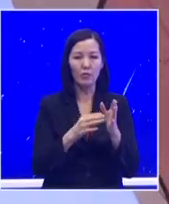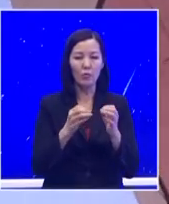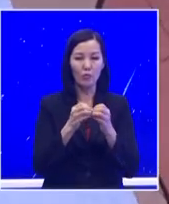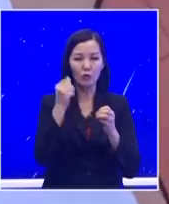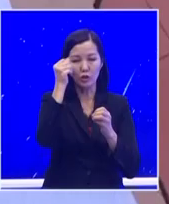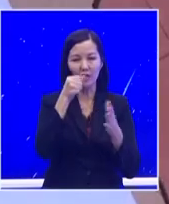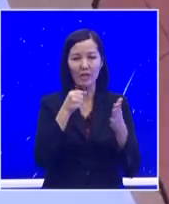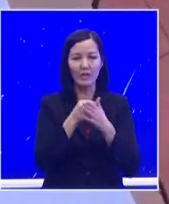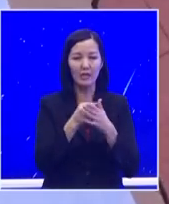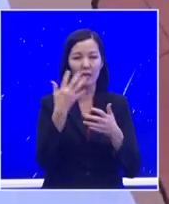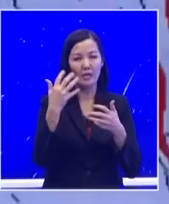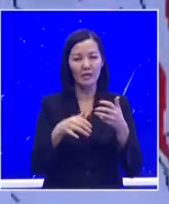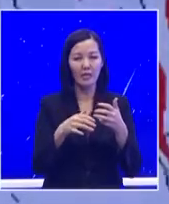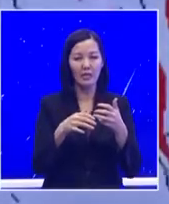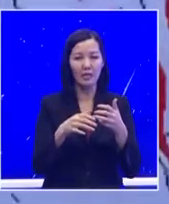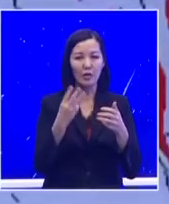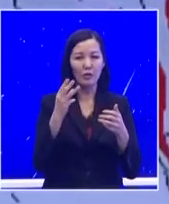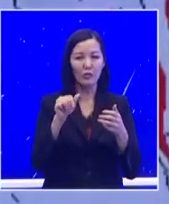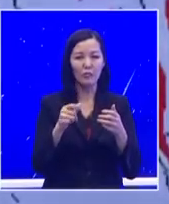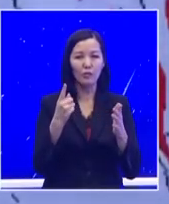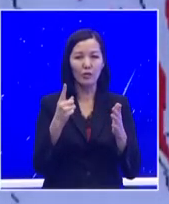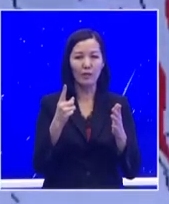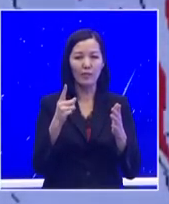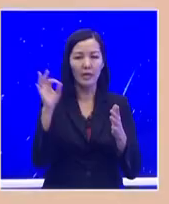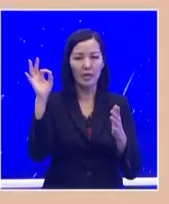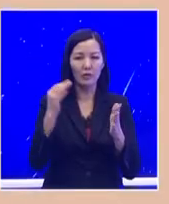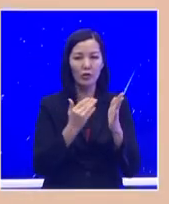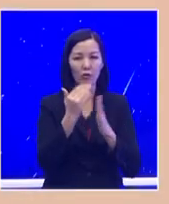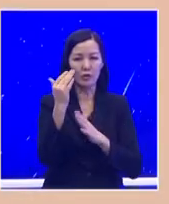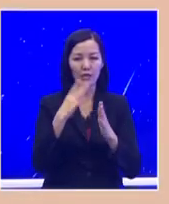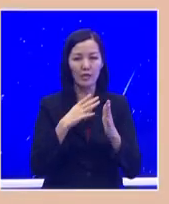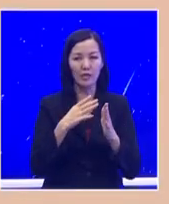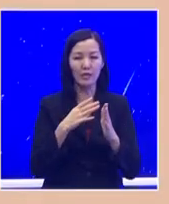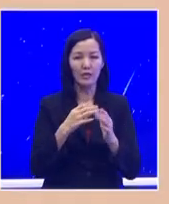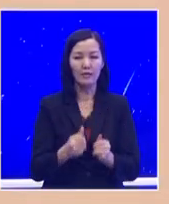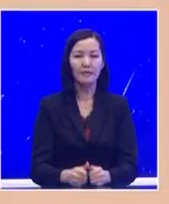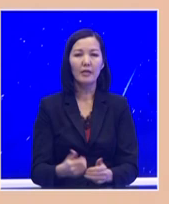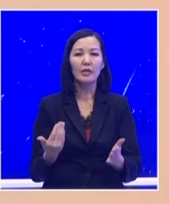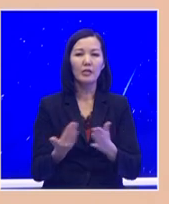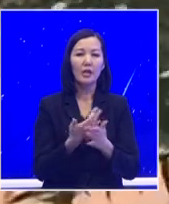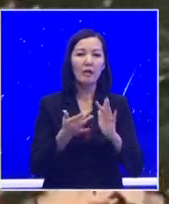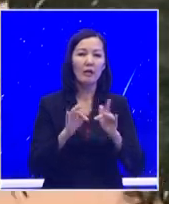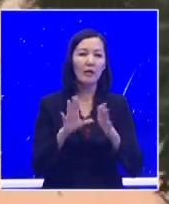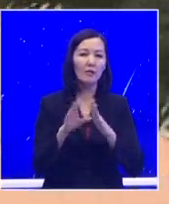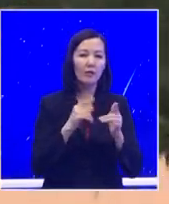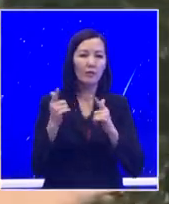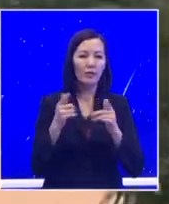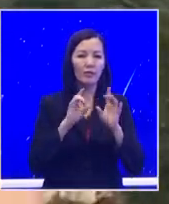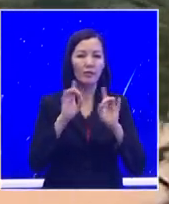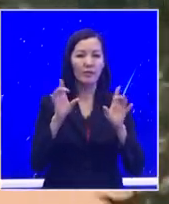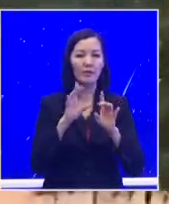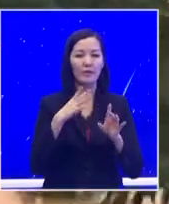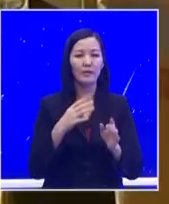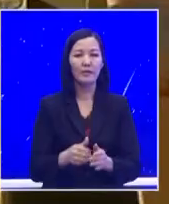жылға дейінгі орташа көрсеткіштен 3,1 градусқа көтерілген. Топтаманы ғаламтор ақпараттарымен дайындаған Айзада